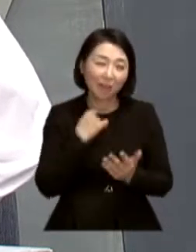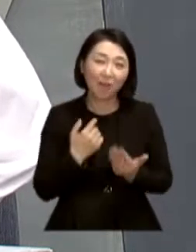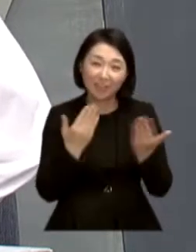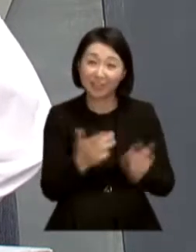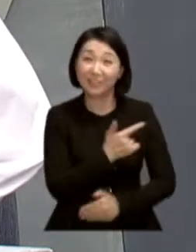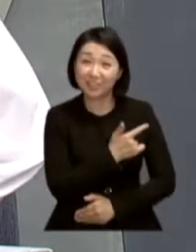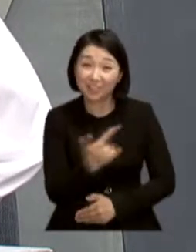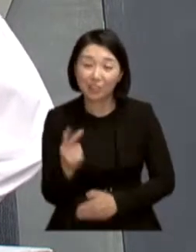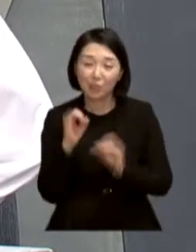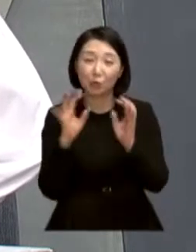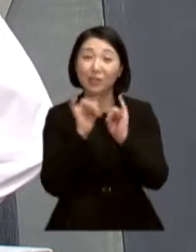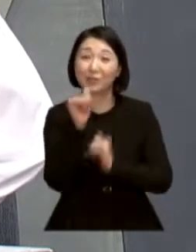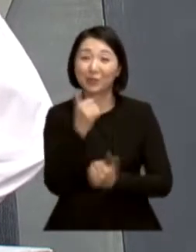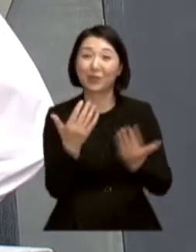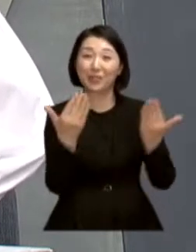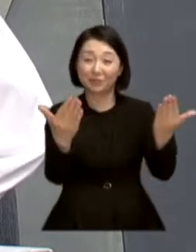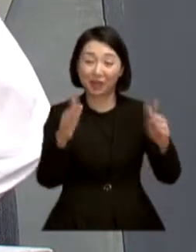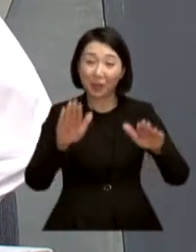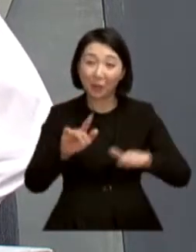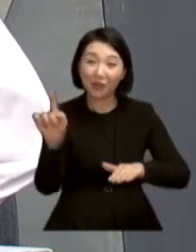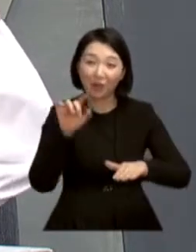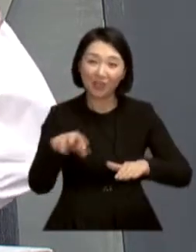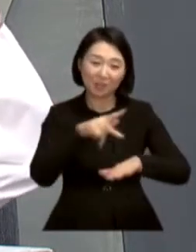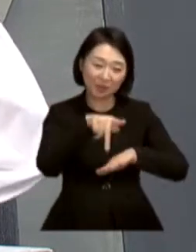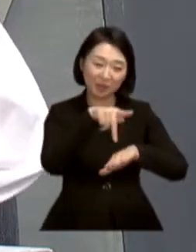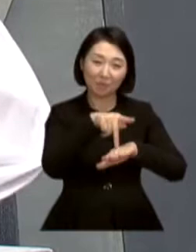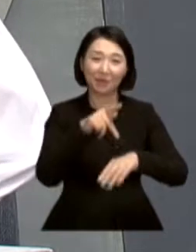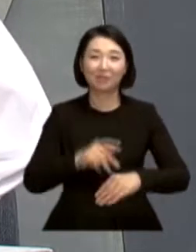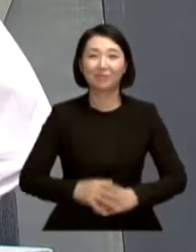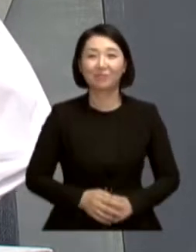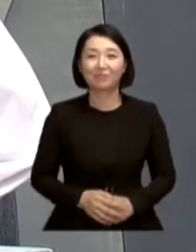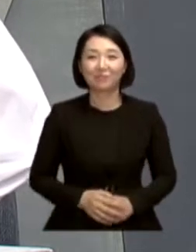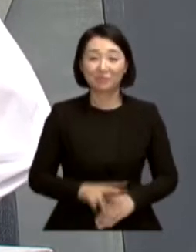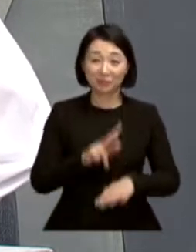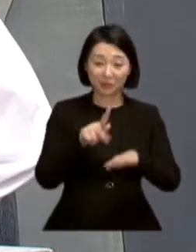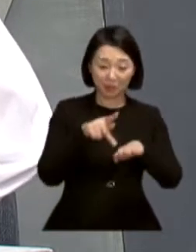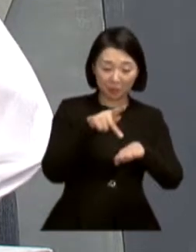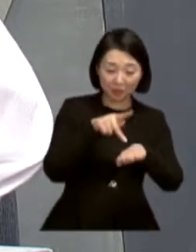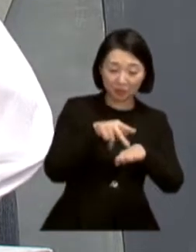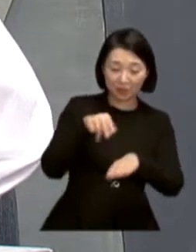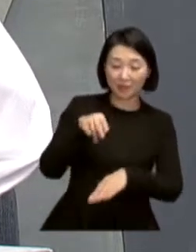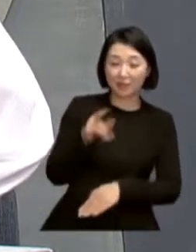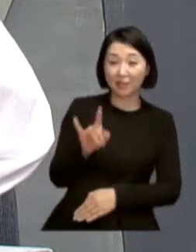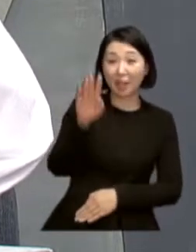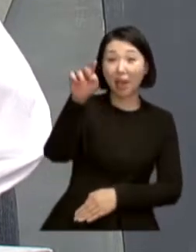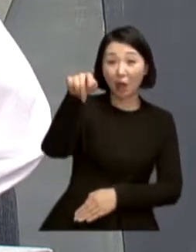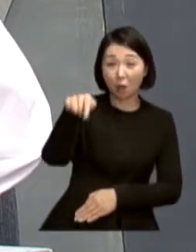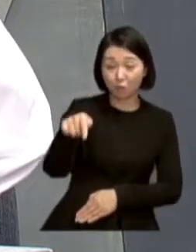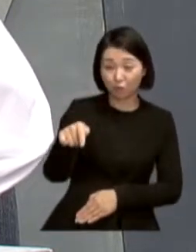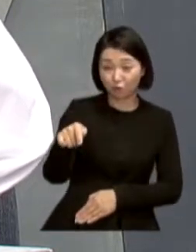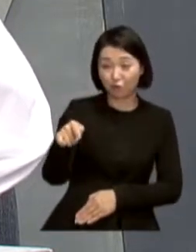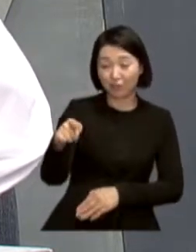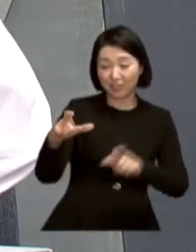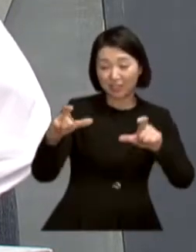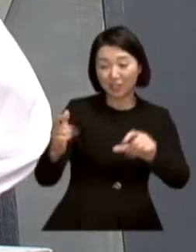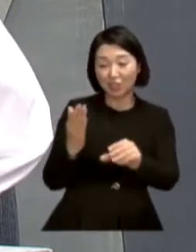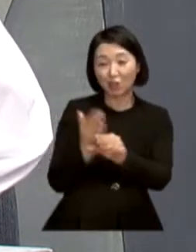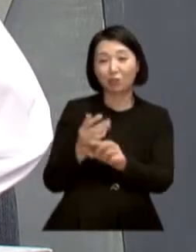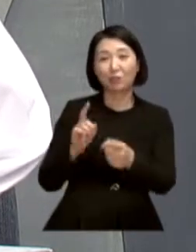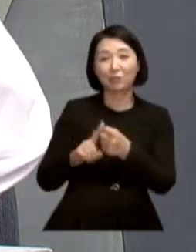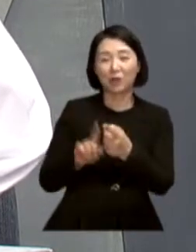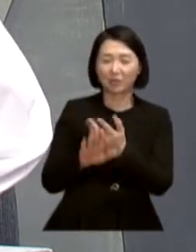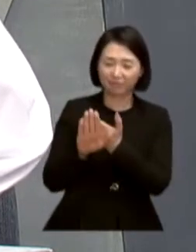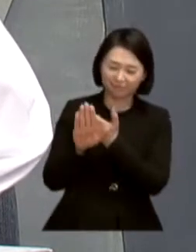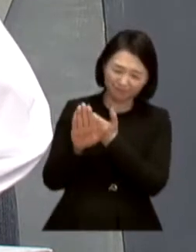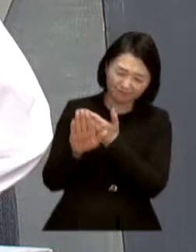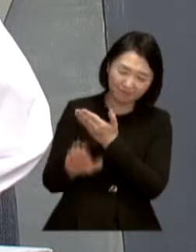선교사님들을 소개하는 시간인데요. 오늘은 필리핀으로 가보려고 합니다. 네, 필리핀 세부의 딸리사이 지역을 중심으로 네.